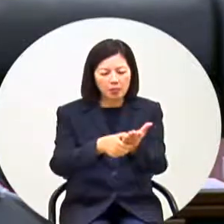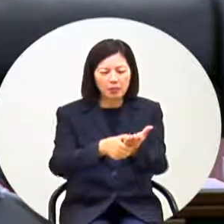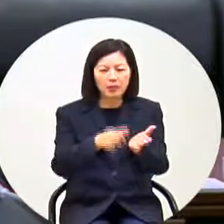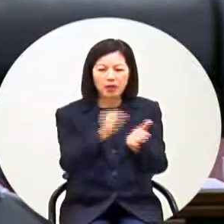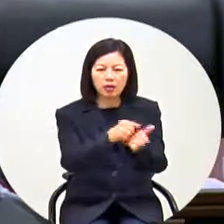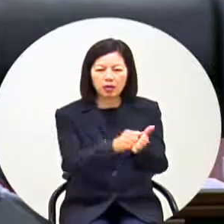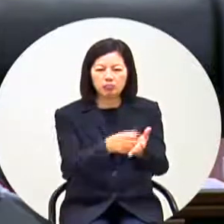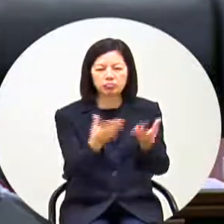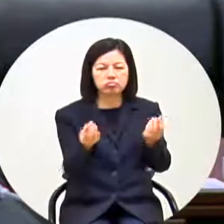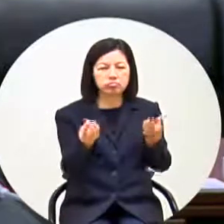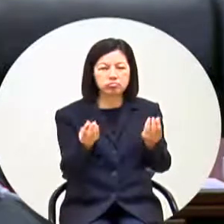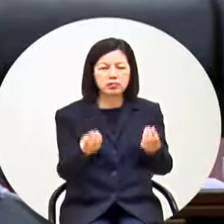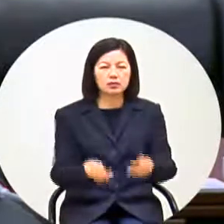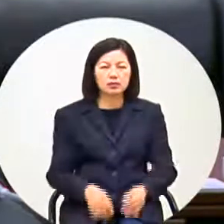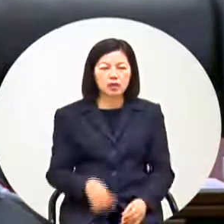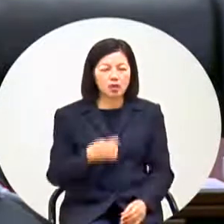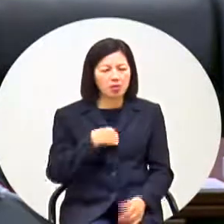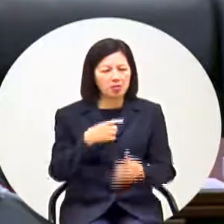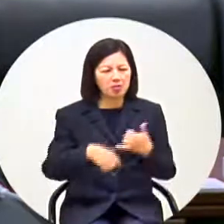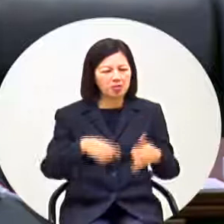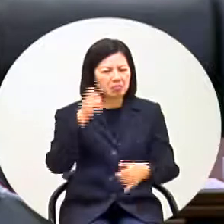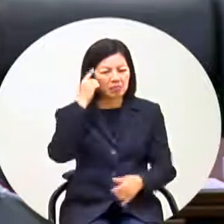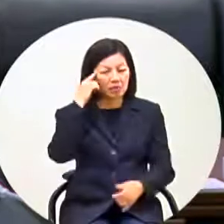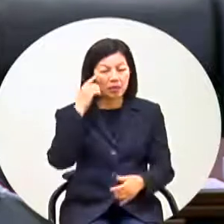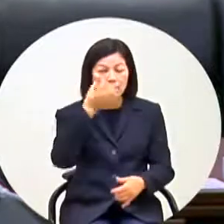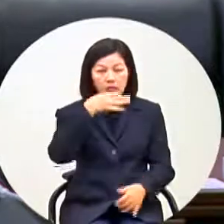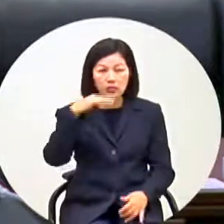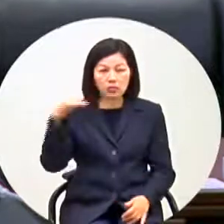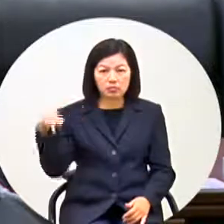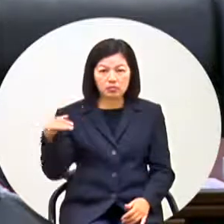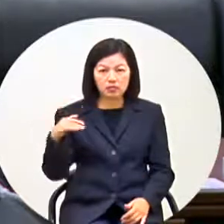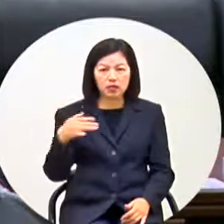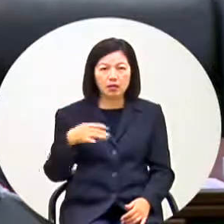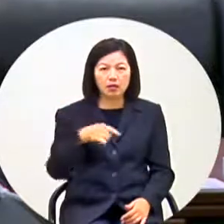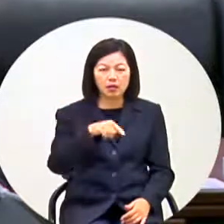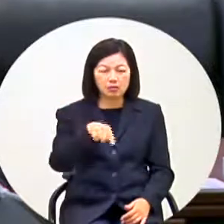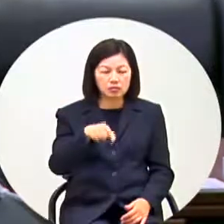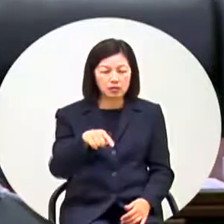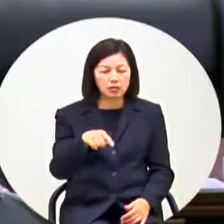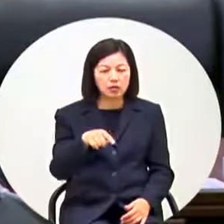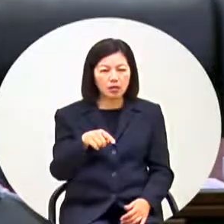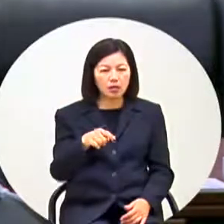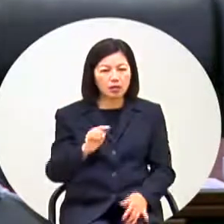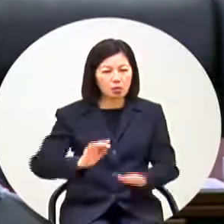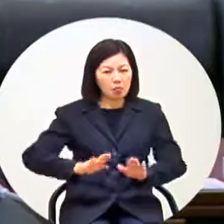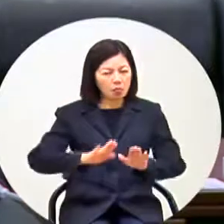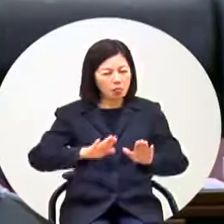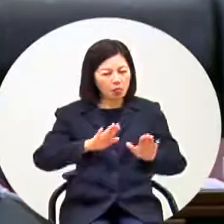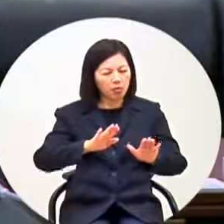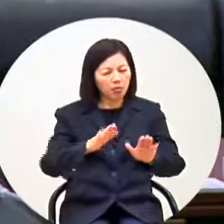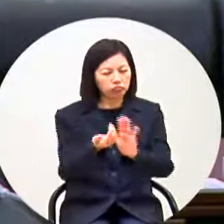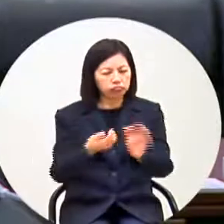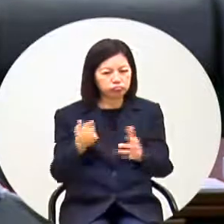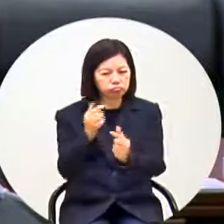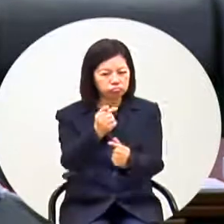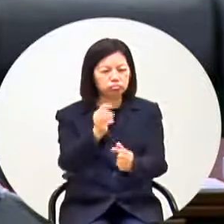讲我们凤山已经渐渐成型了，我们凤山也准备好了哈。那其实我